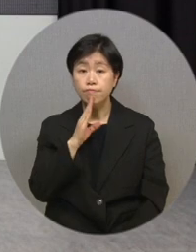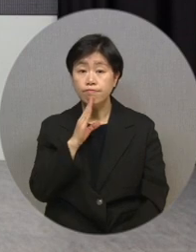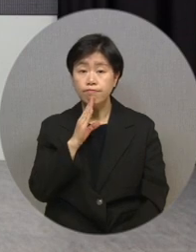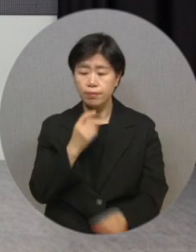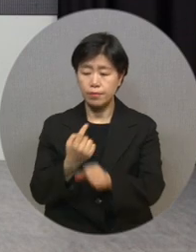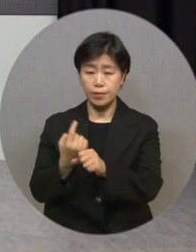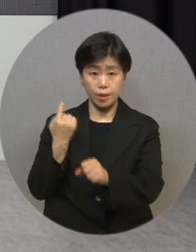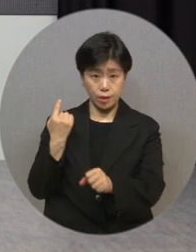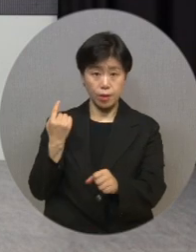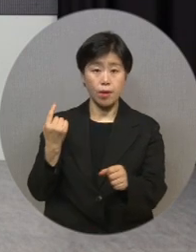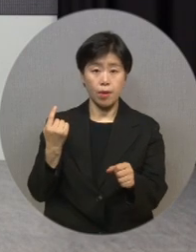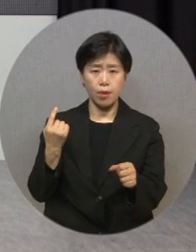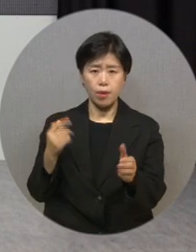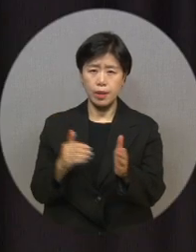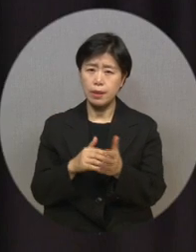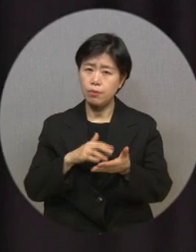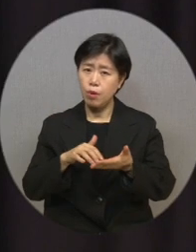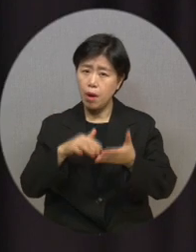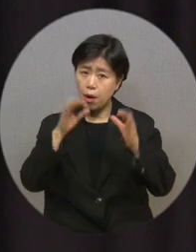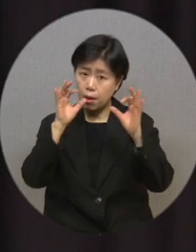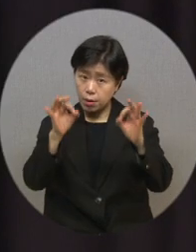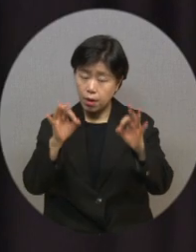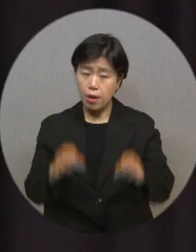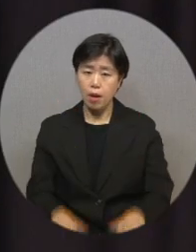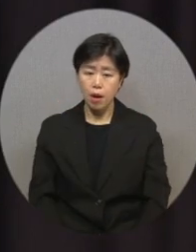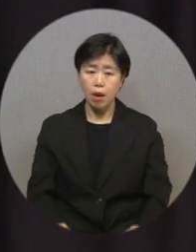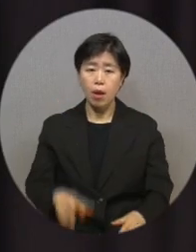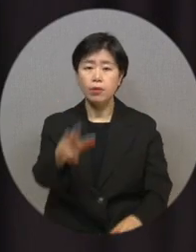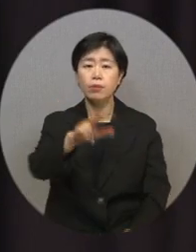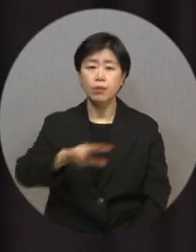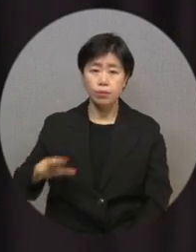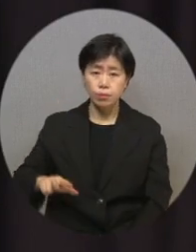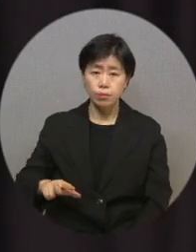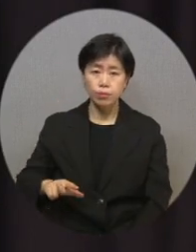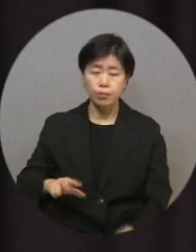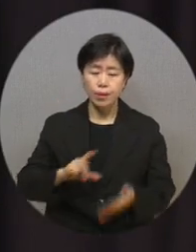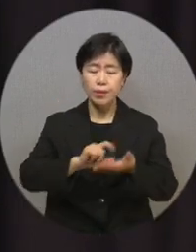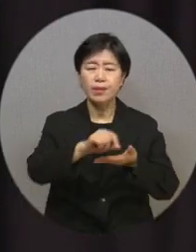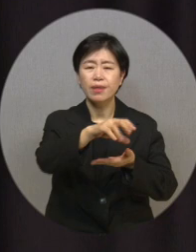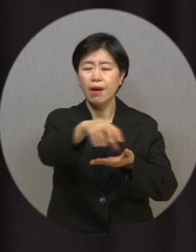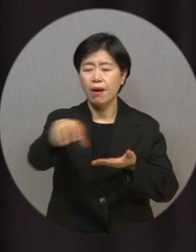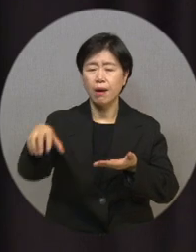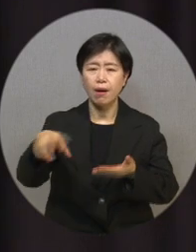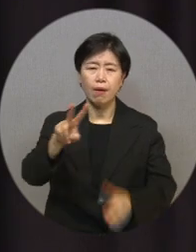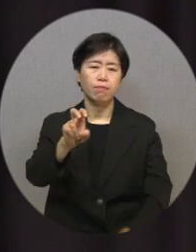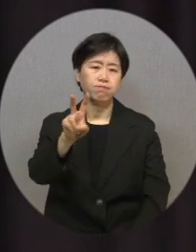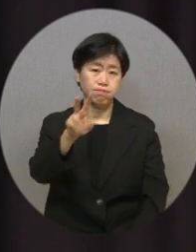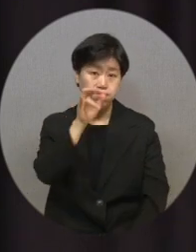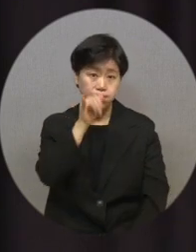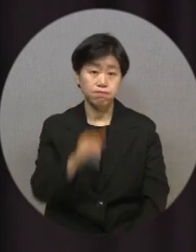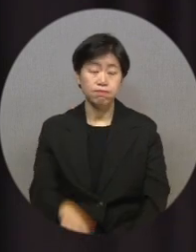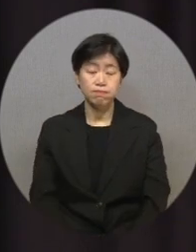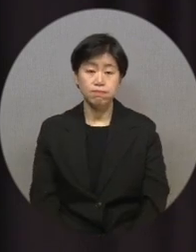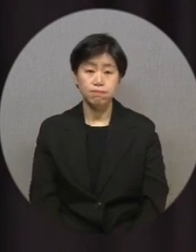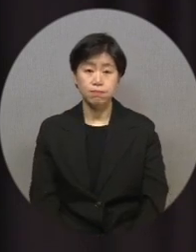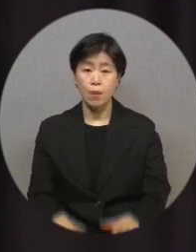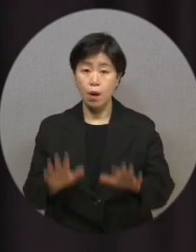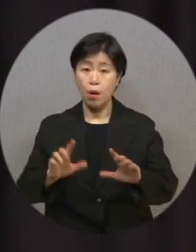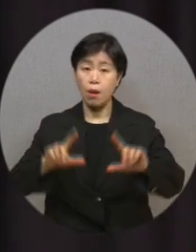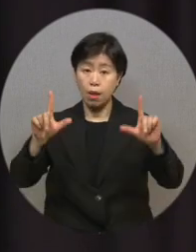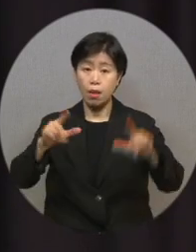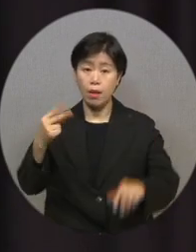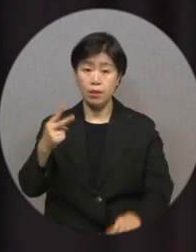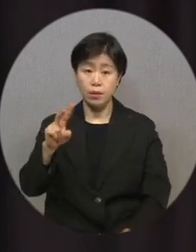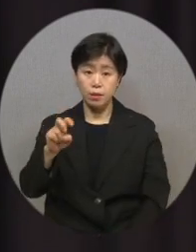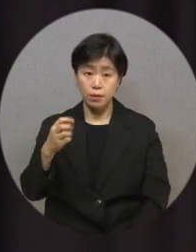작년까지 저희가 22개 전국 지사가 있습니다 예 지사가 있고 지금 이제 올해 24년에